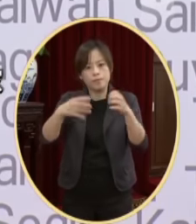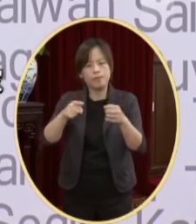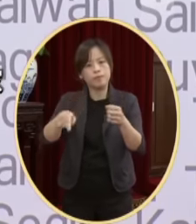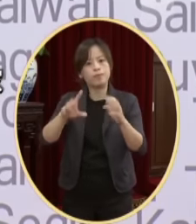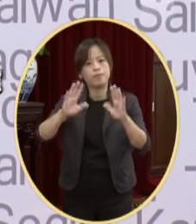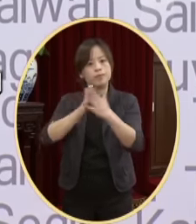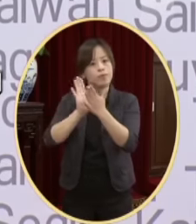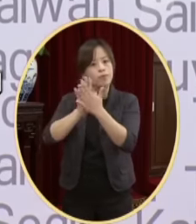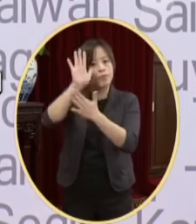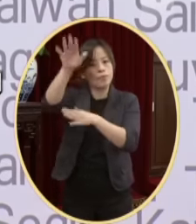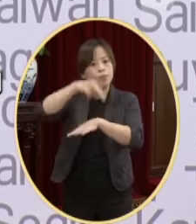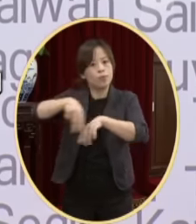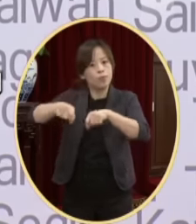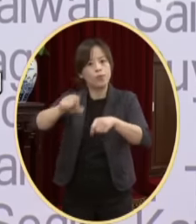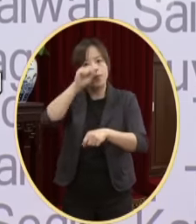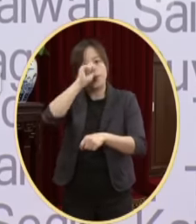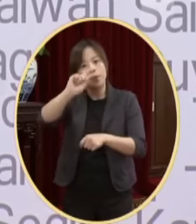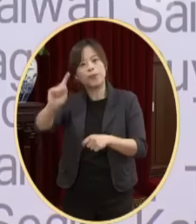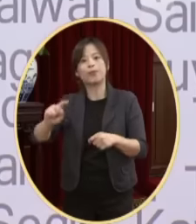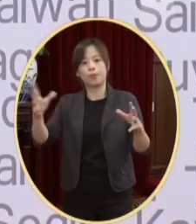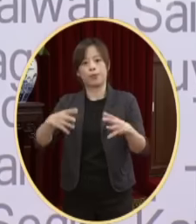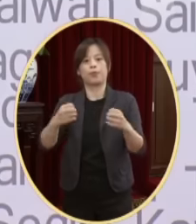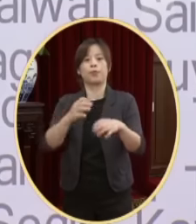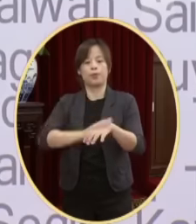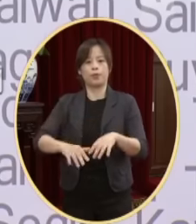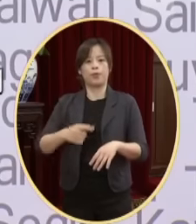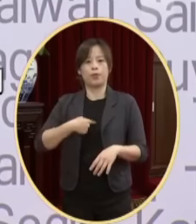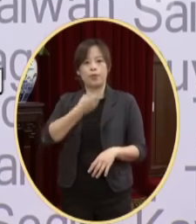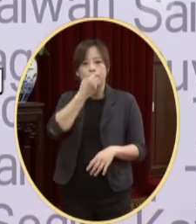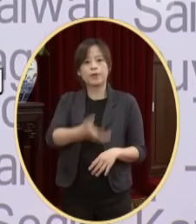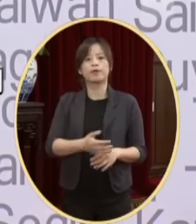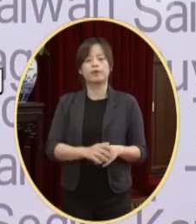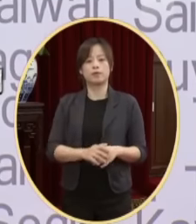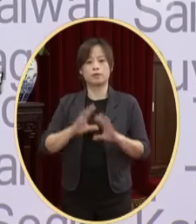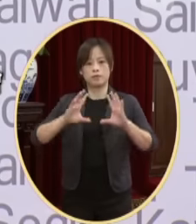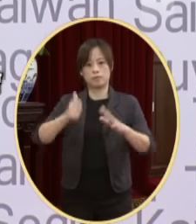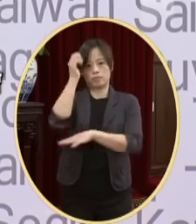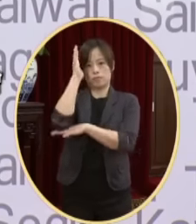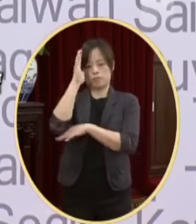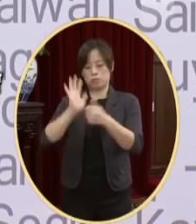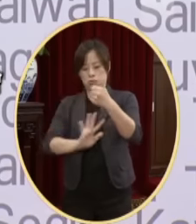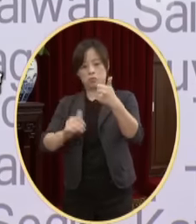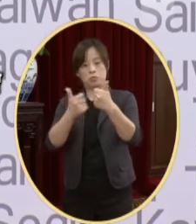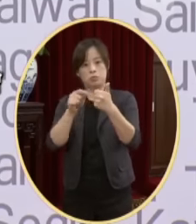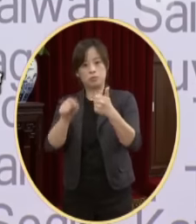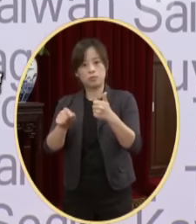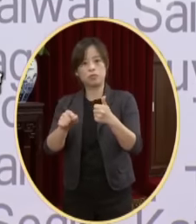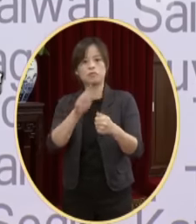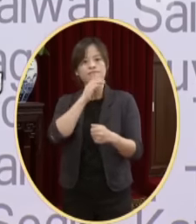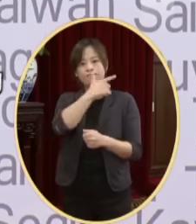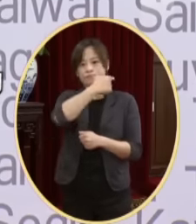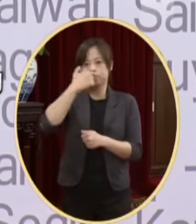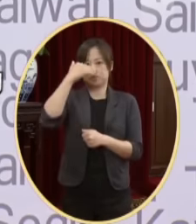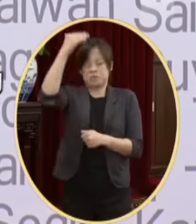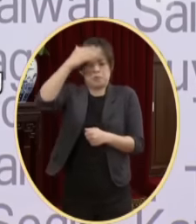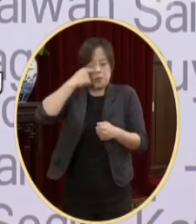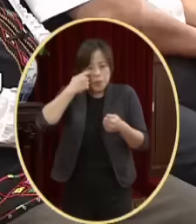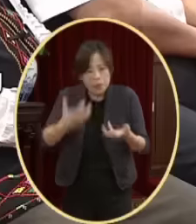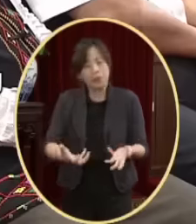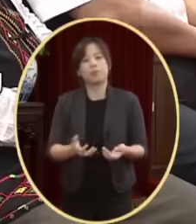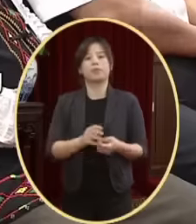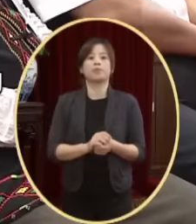家往后的政策方向。我要强调，总统府的委员会是最高度重视